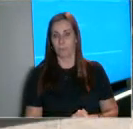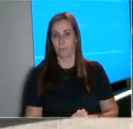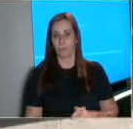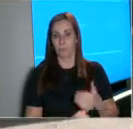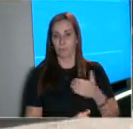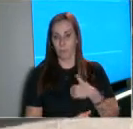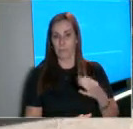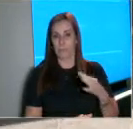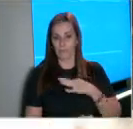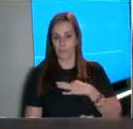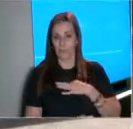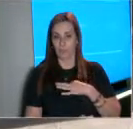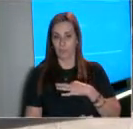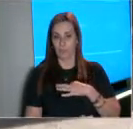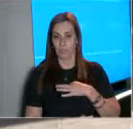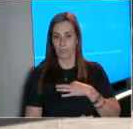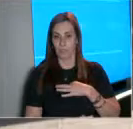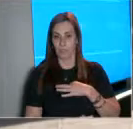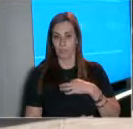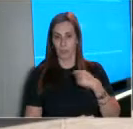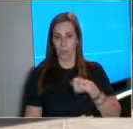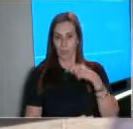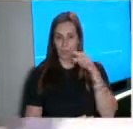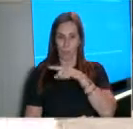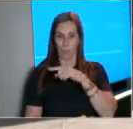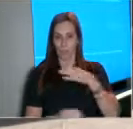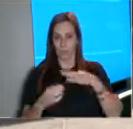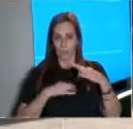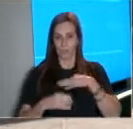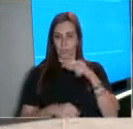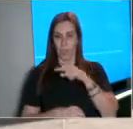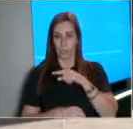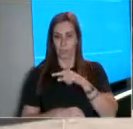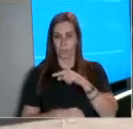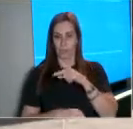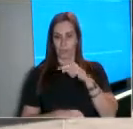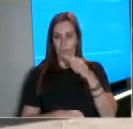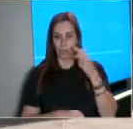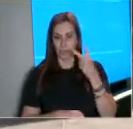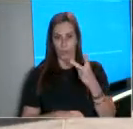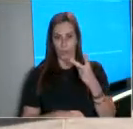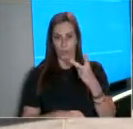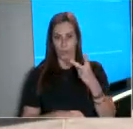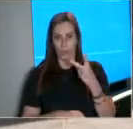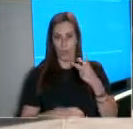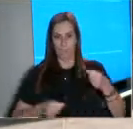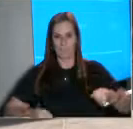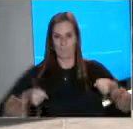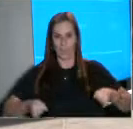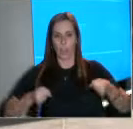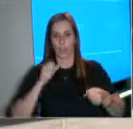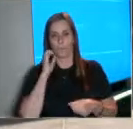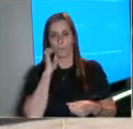ואני נפגעתי פה והצלתי אנשים. אני נפגעתי פה והפגעתי בזה שתי המזוודות.